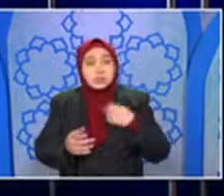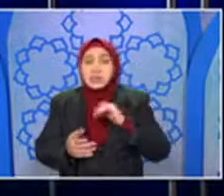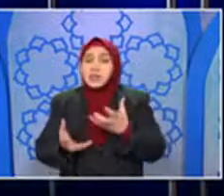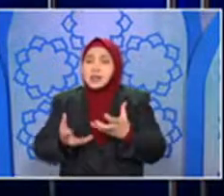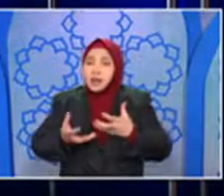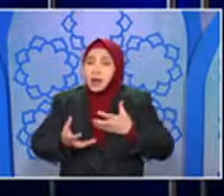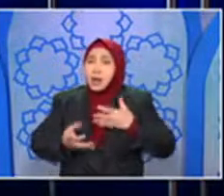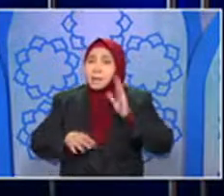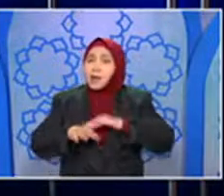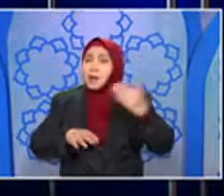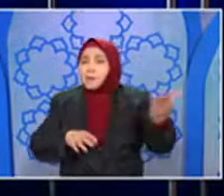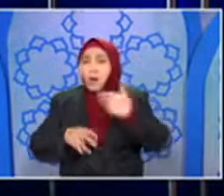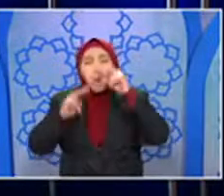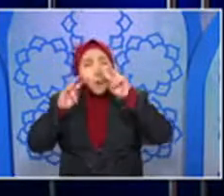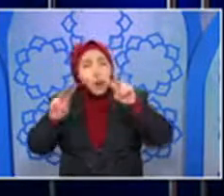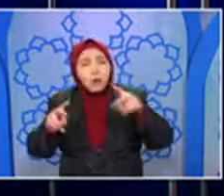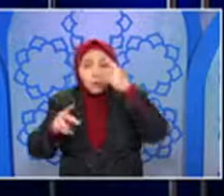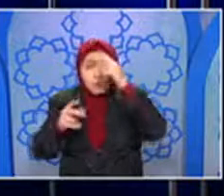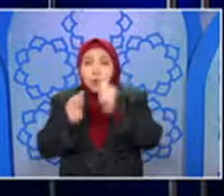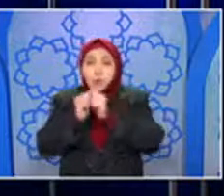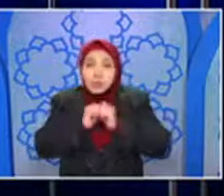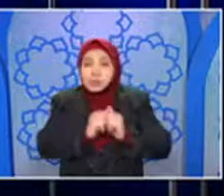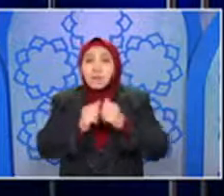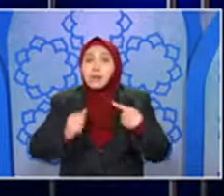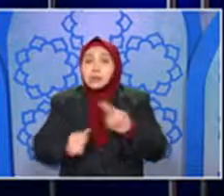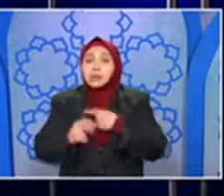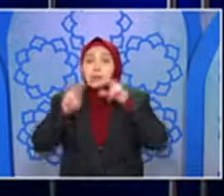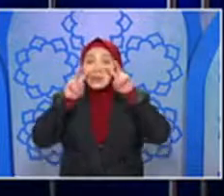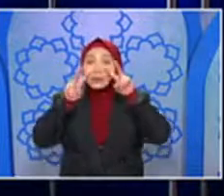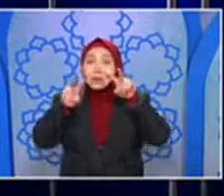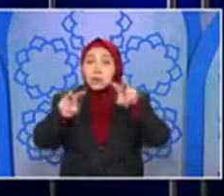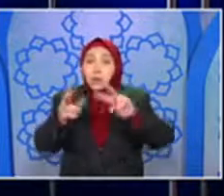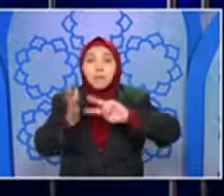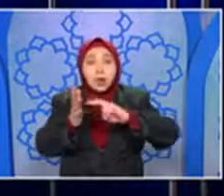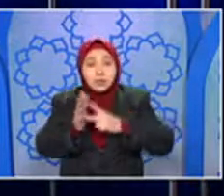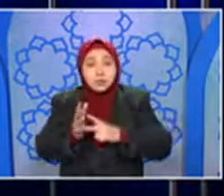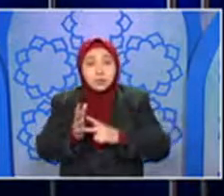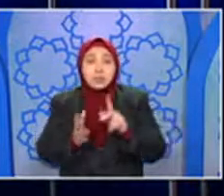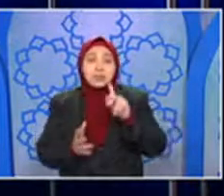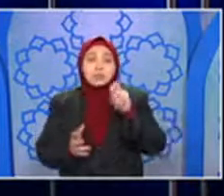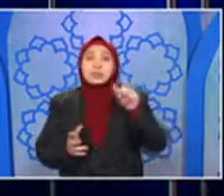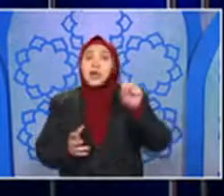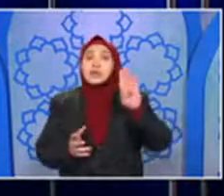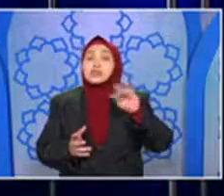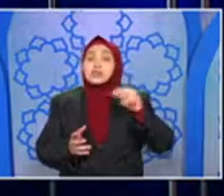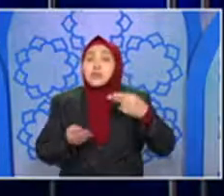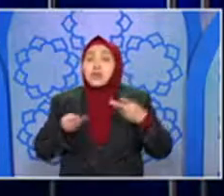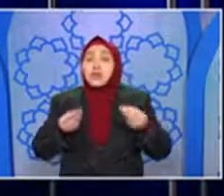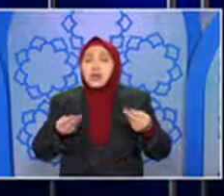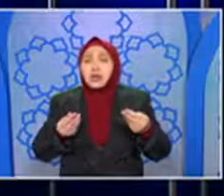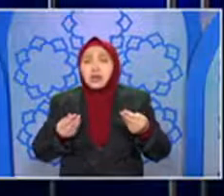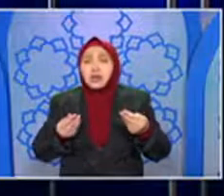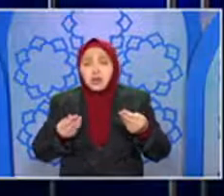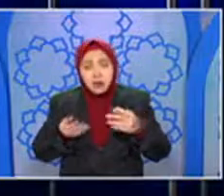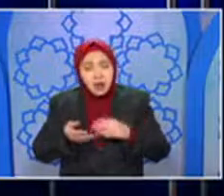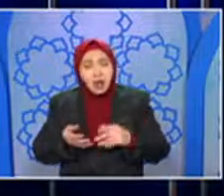ingin mengajak para penonton untuk sama-sama kita perhatikan maksud tasbih. So, subbahalillah.